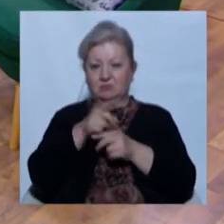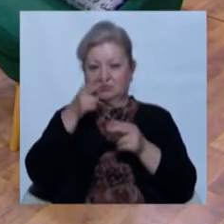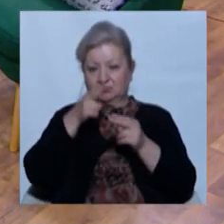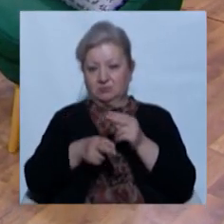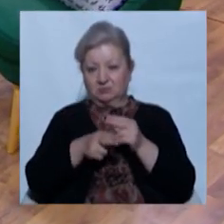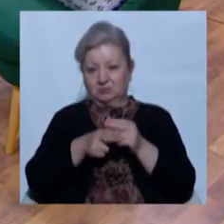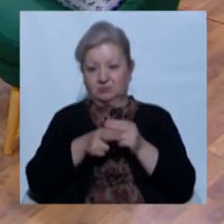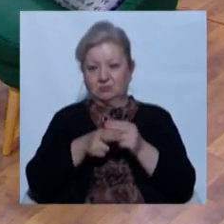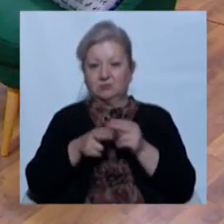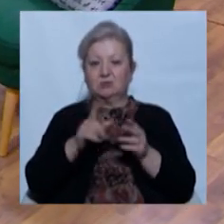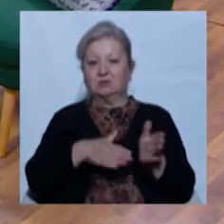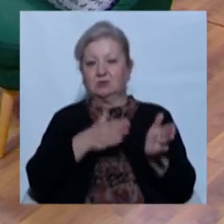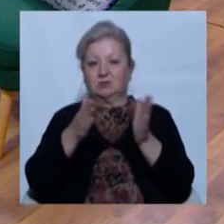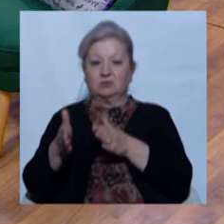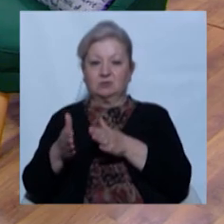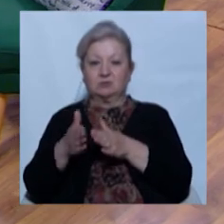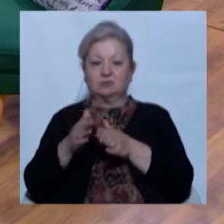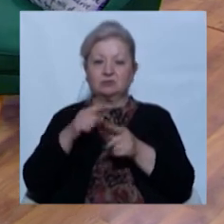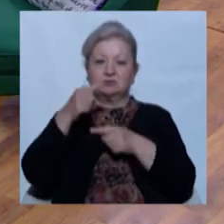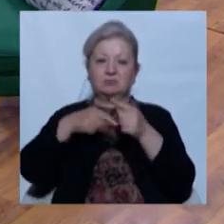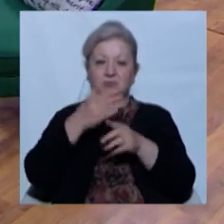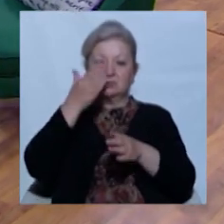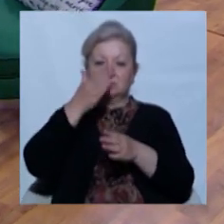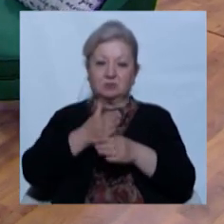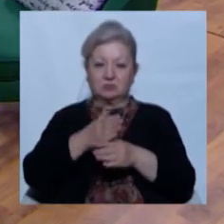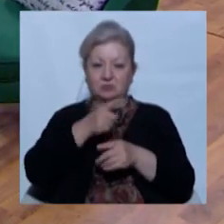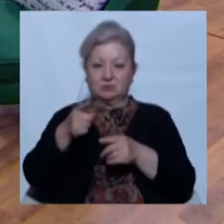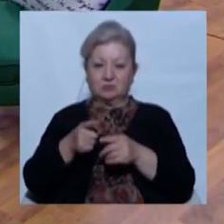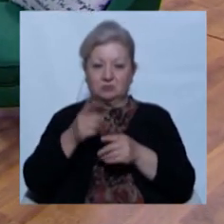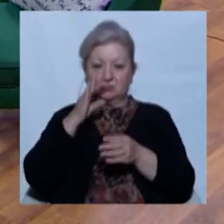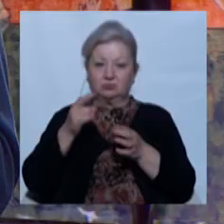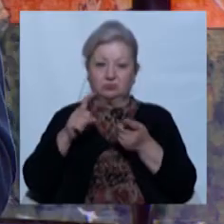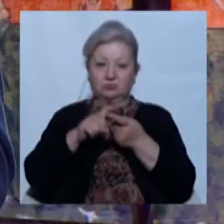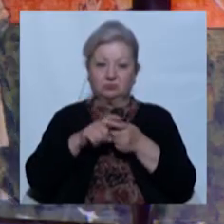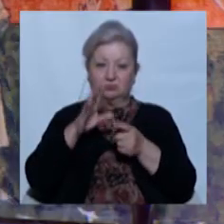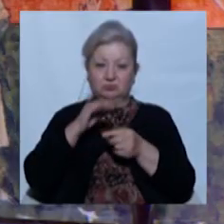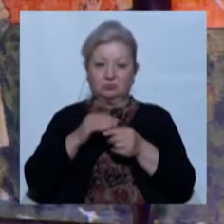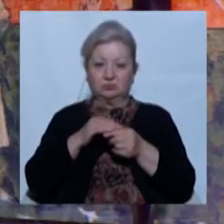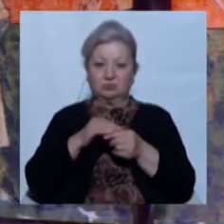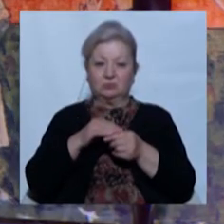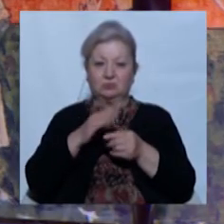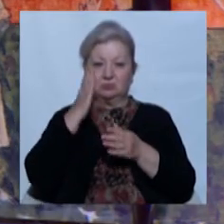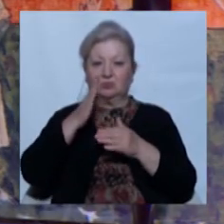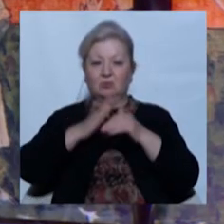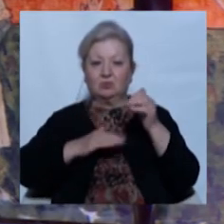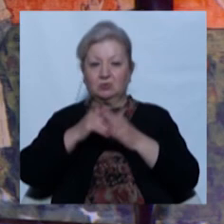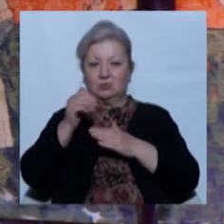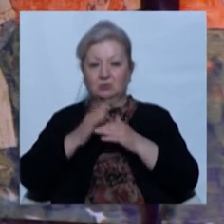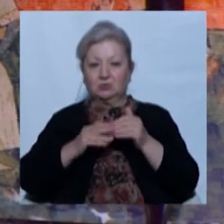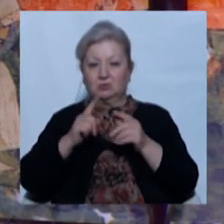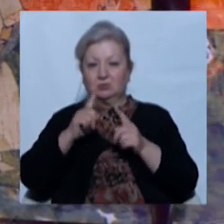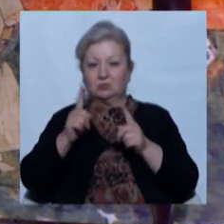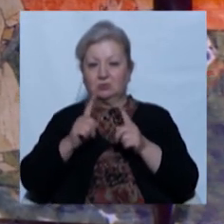და გადავდივართ შემდეგ ნაწილზე, სანამ უშუალოდ შევეხები უკვე ხელოსნობას და